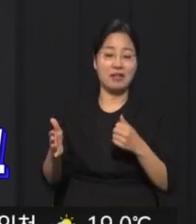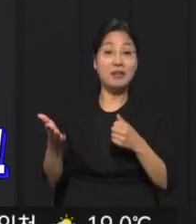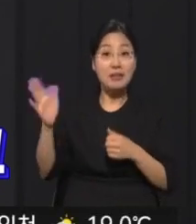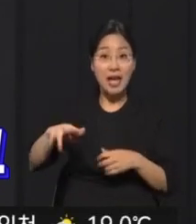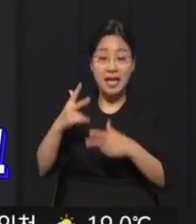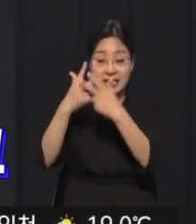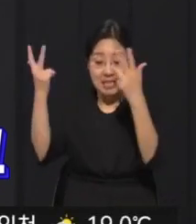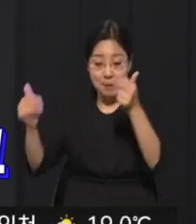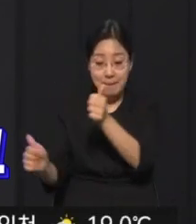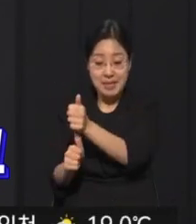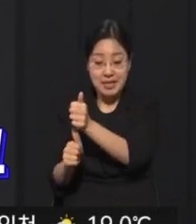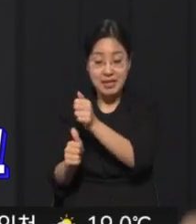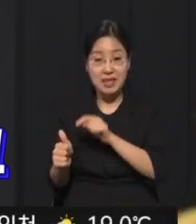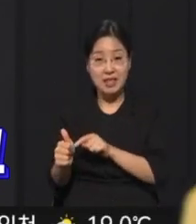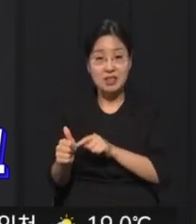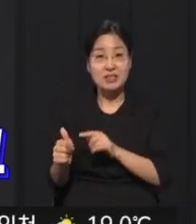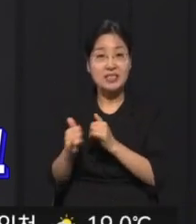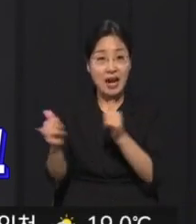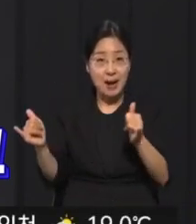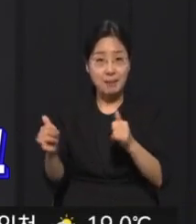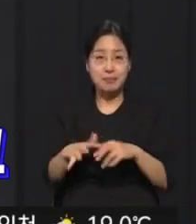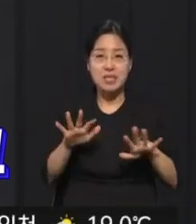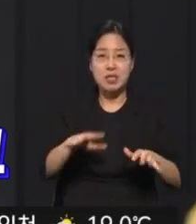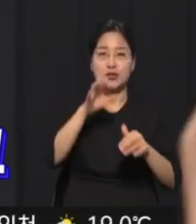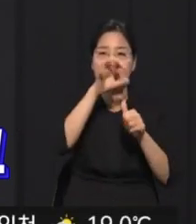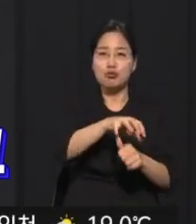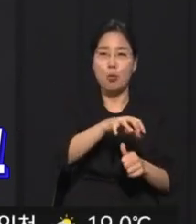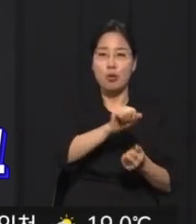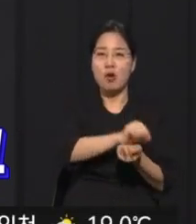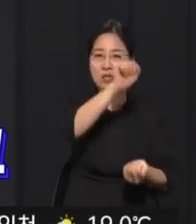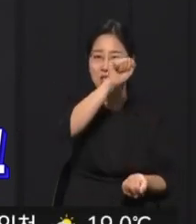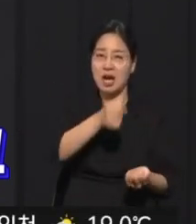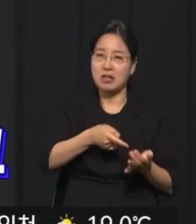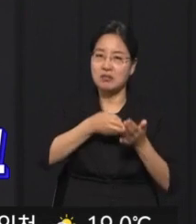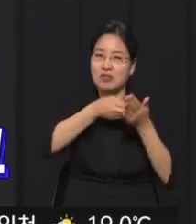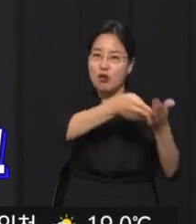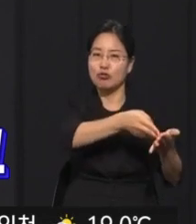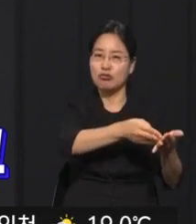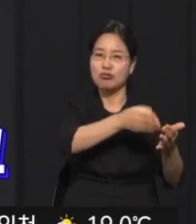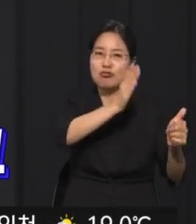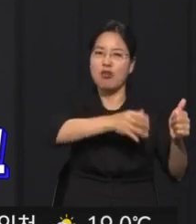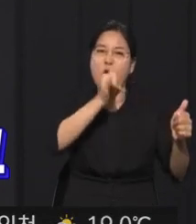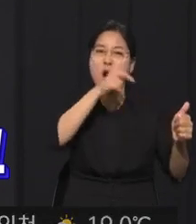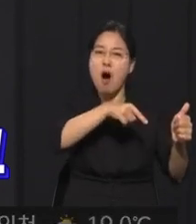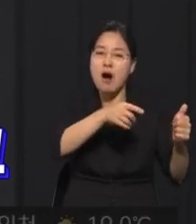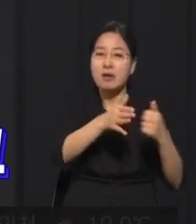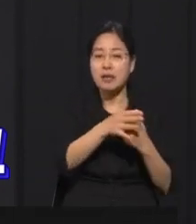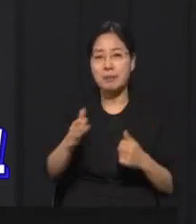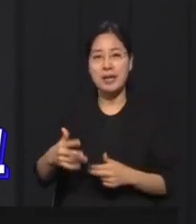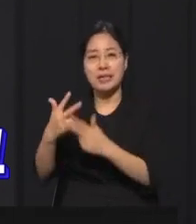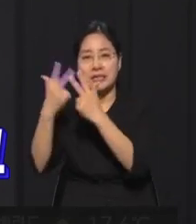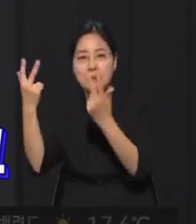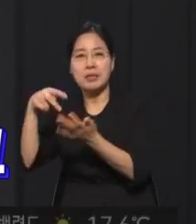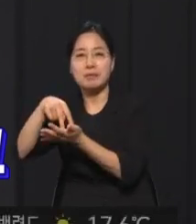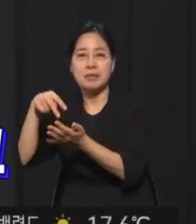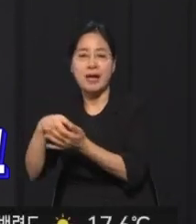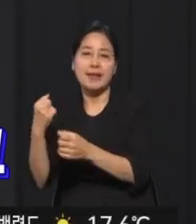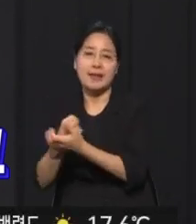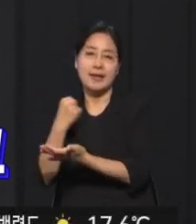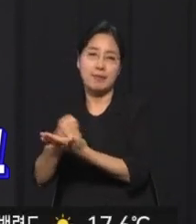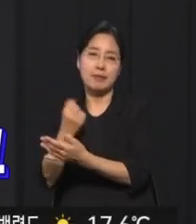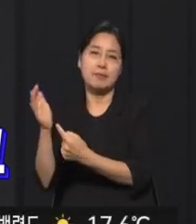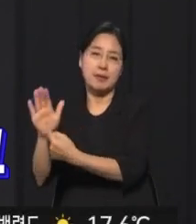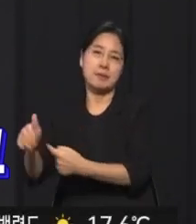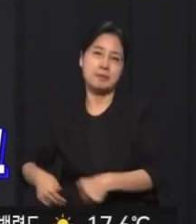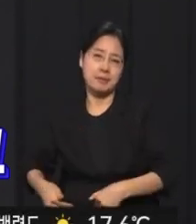정무부지사를 하셨던 분이 저런 혐의로 구속영장 청구될 지경까지 갔다면 먼저 유관평을 해야 돼요. 이화영 부지사